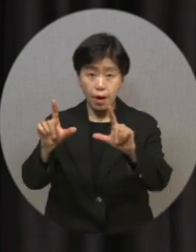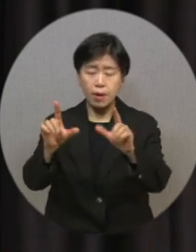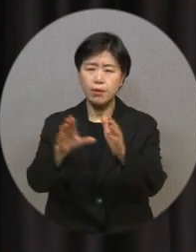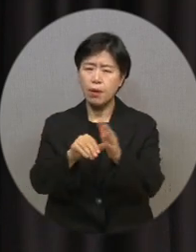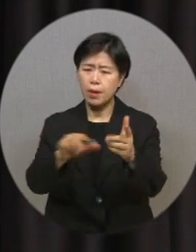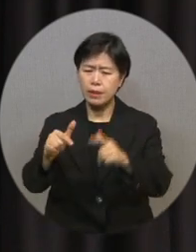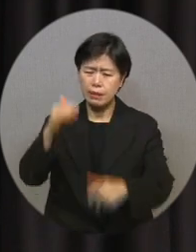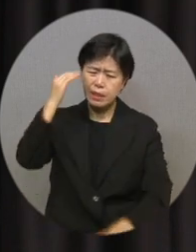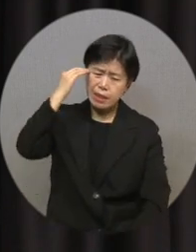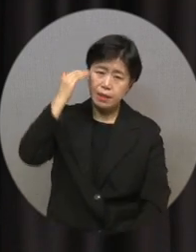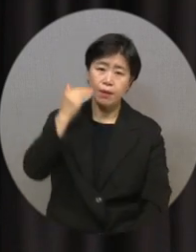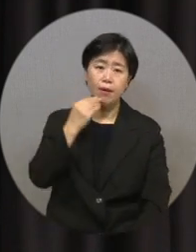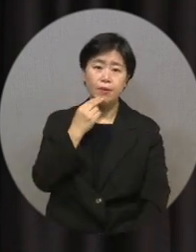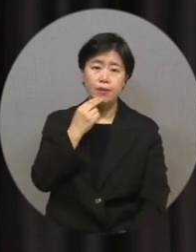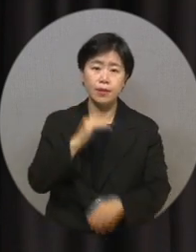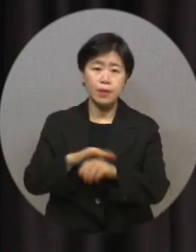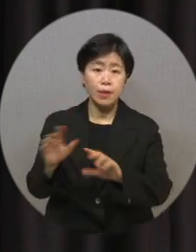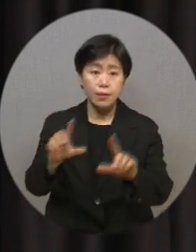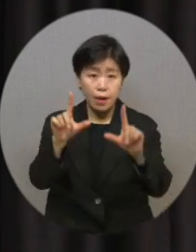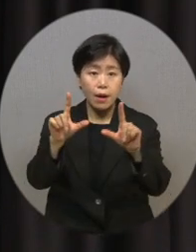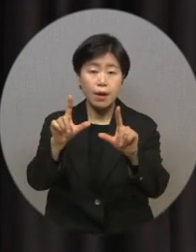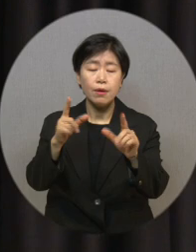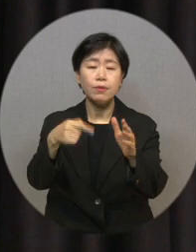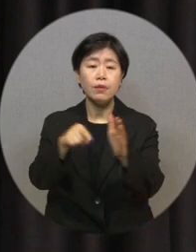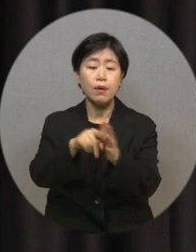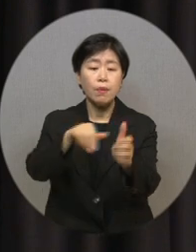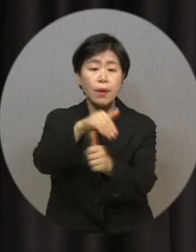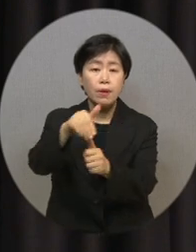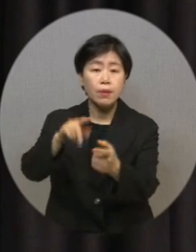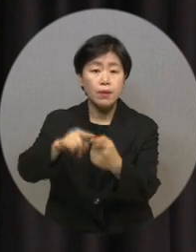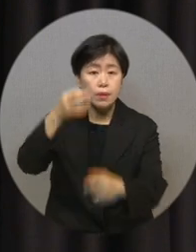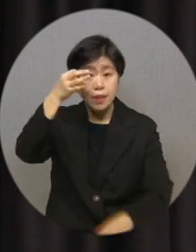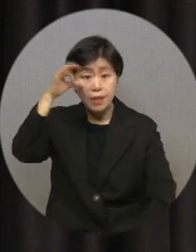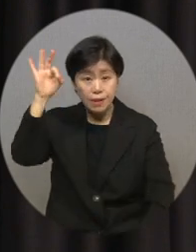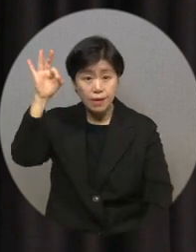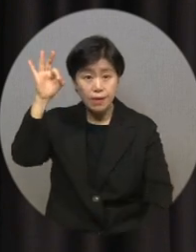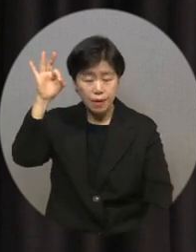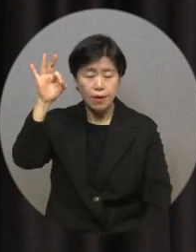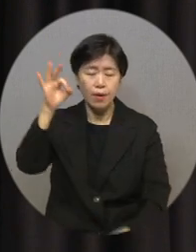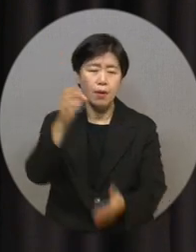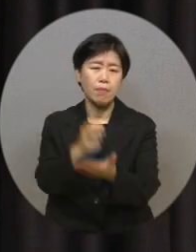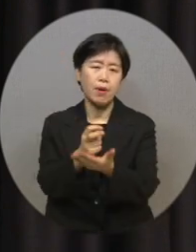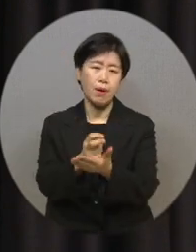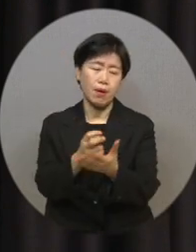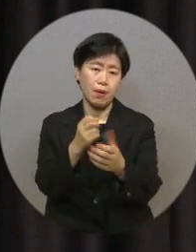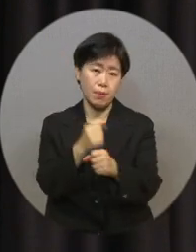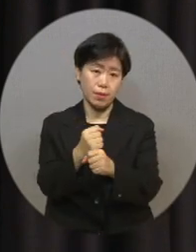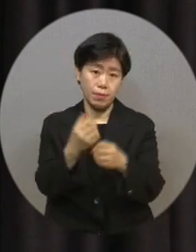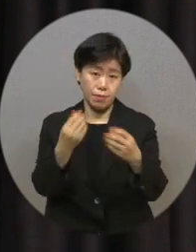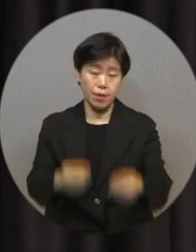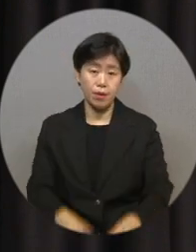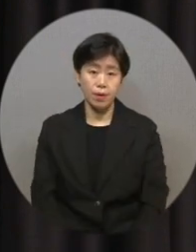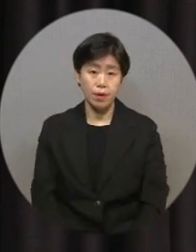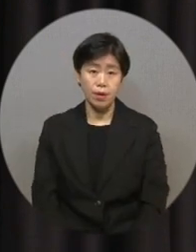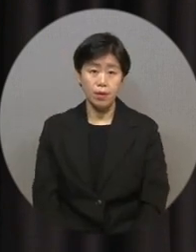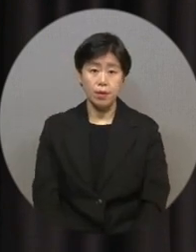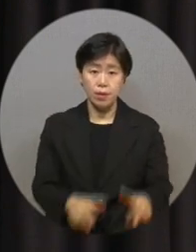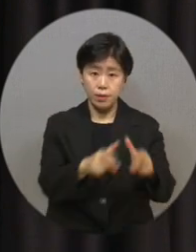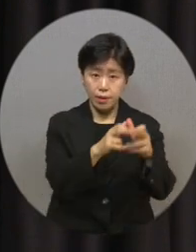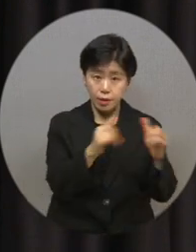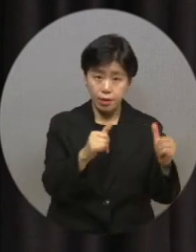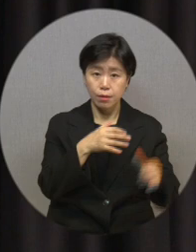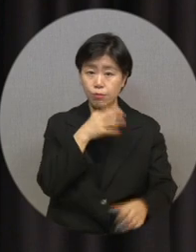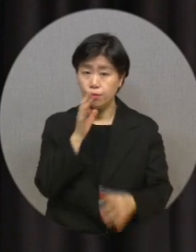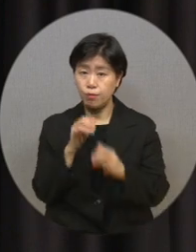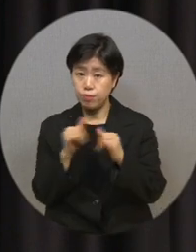걸 도입을 해서 우리가 장애인이나 노인이나 임산부나 누구든지 어떤 건물이나 이런 것들을 접근 할